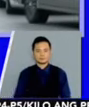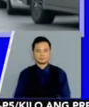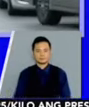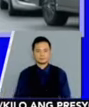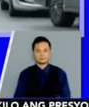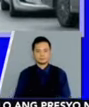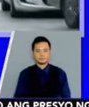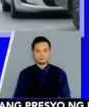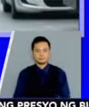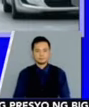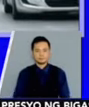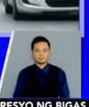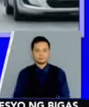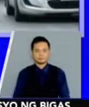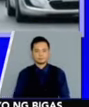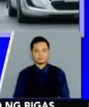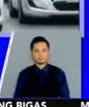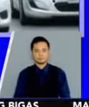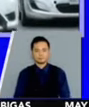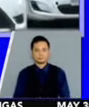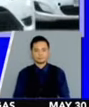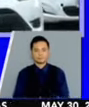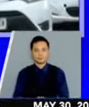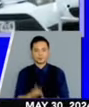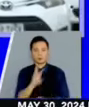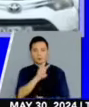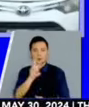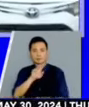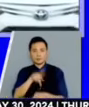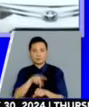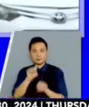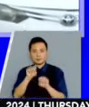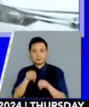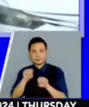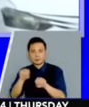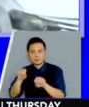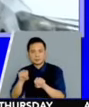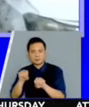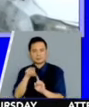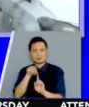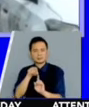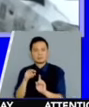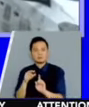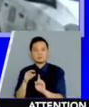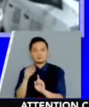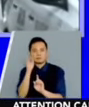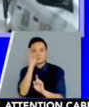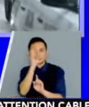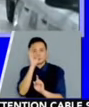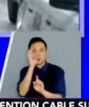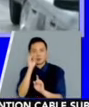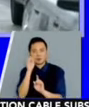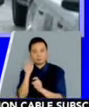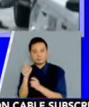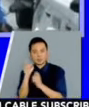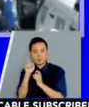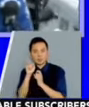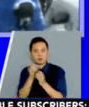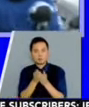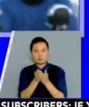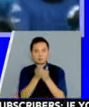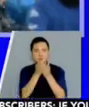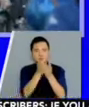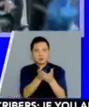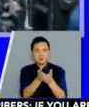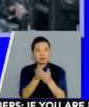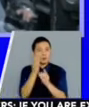Maglalayag ngayong araw sa West Philippine Sea ang ilang mangingisda mula Zambales. Isa itong fishing expedition bilang pagtutol sa fishing ban ng